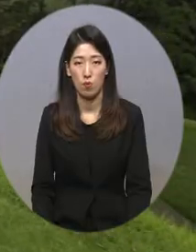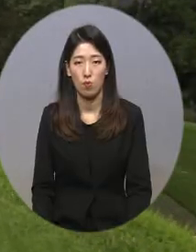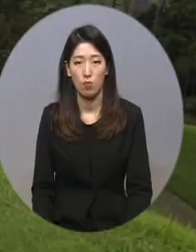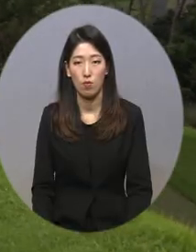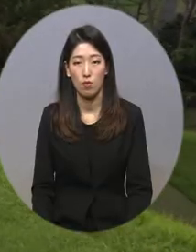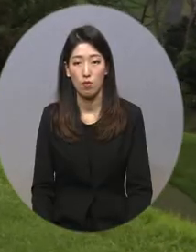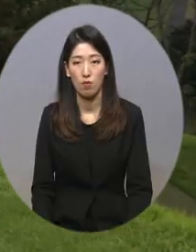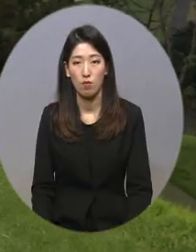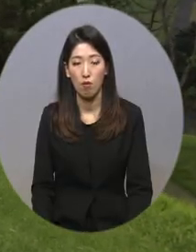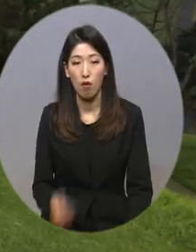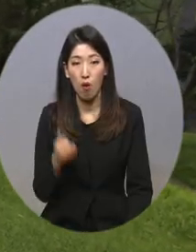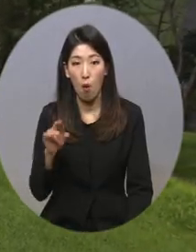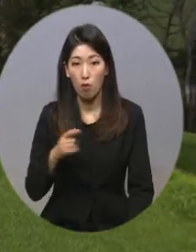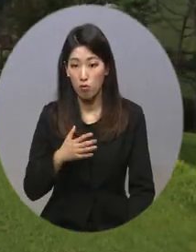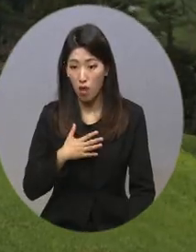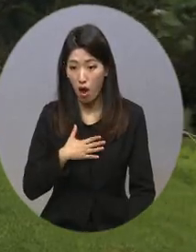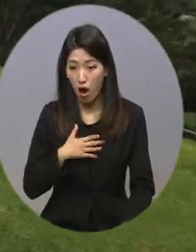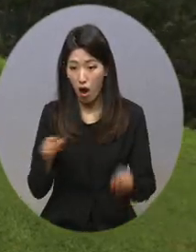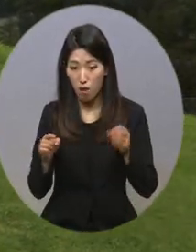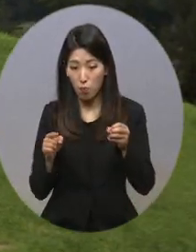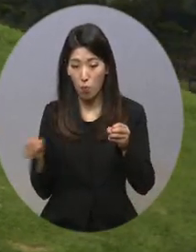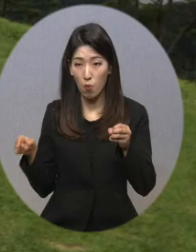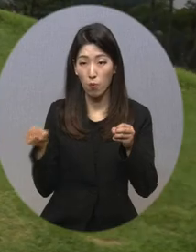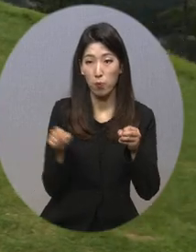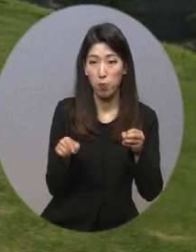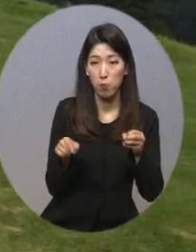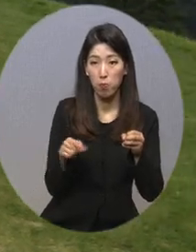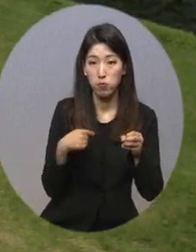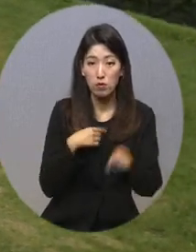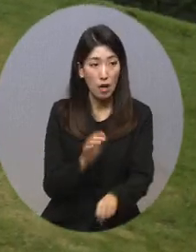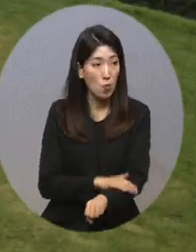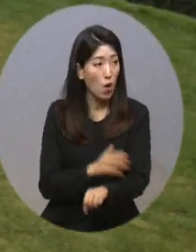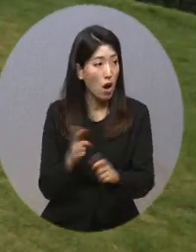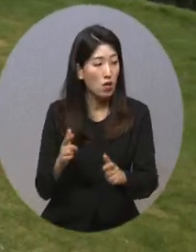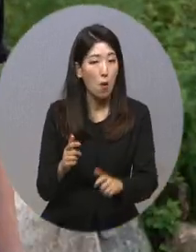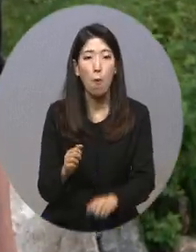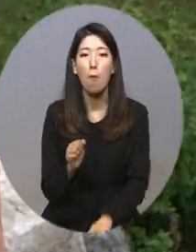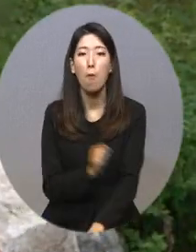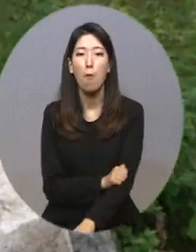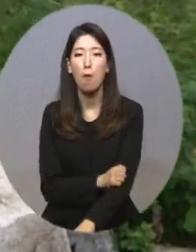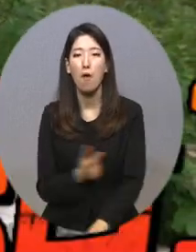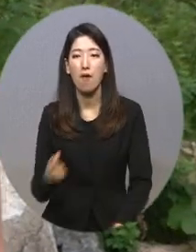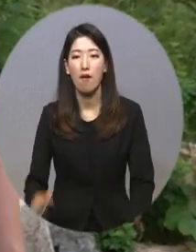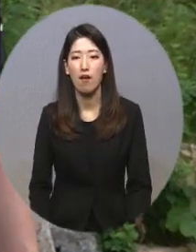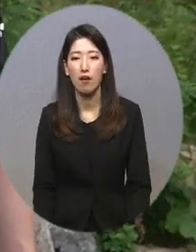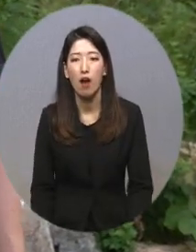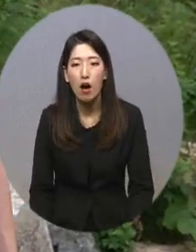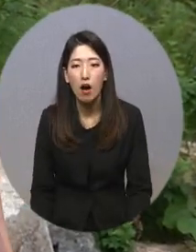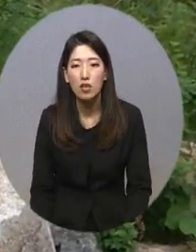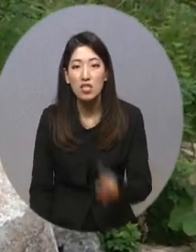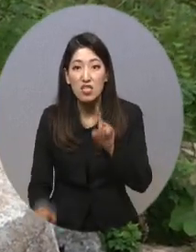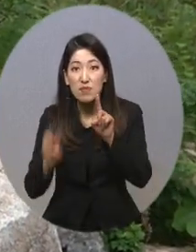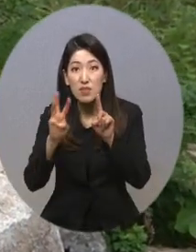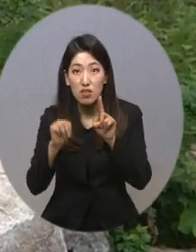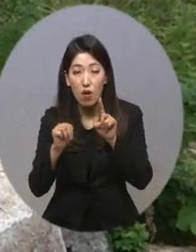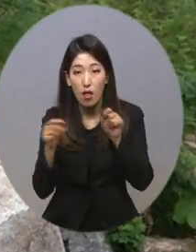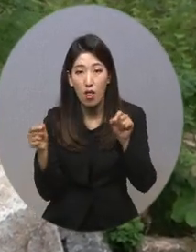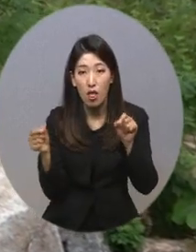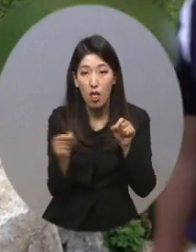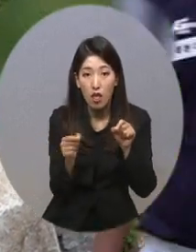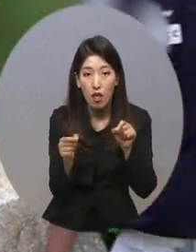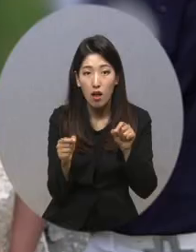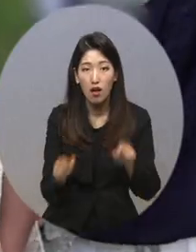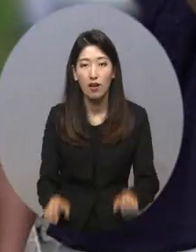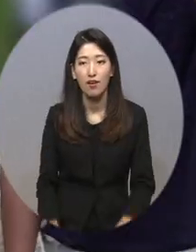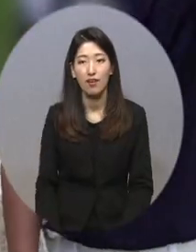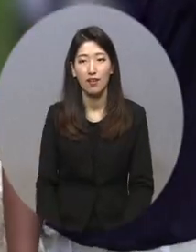가운데. 어 붙었네. 핀 옆에. 아, 붙었다 붙었다. 아 나 잘못 친 줄 알았어. 왼쪽으로 확 말린 줄 알았어. 형 1m? 1m 당호? 아니 아니 1m는 아니고